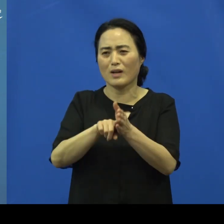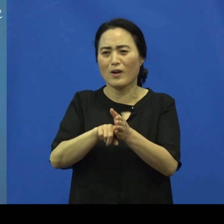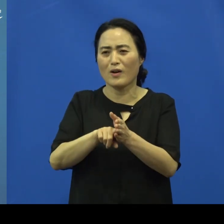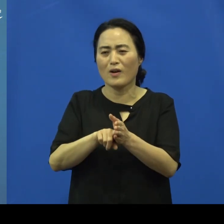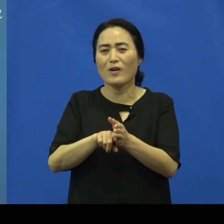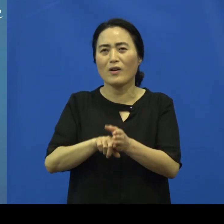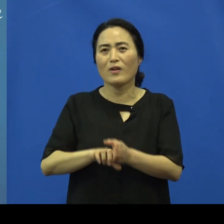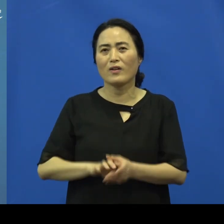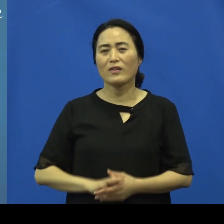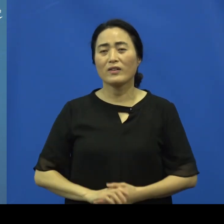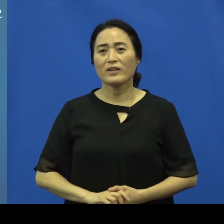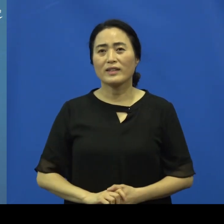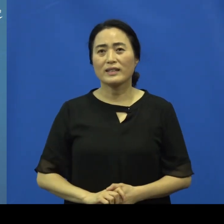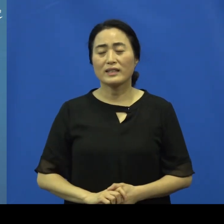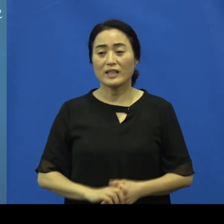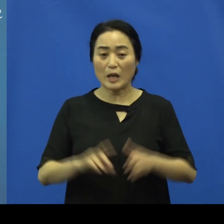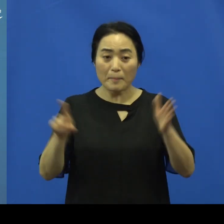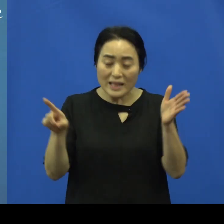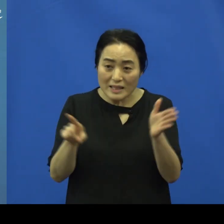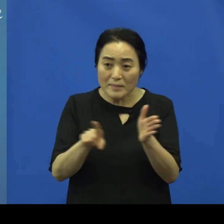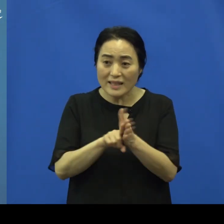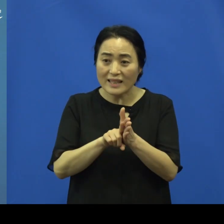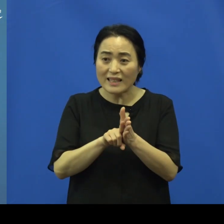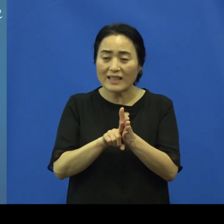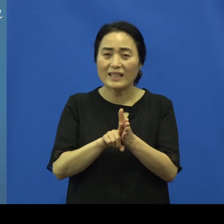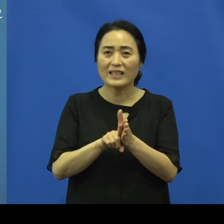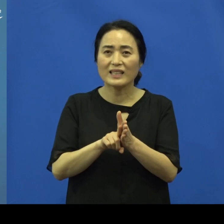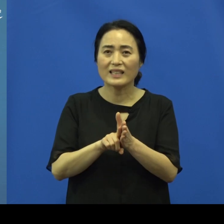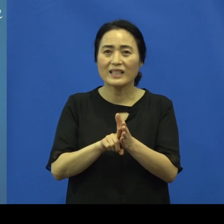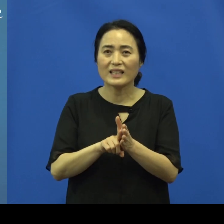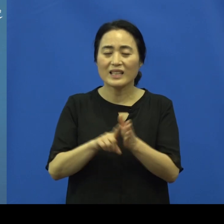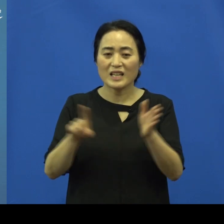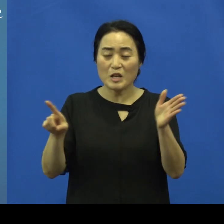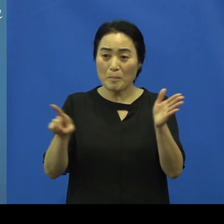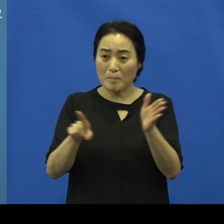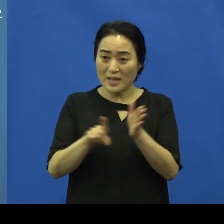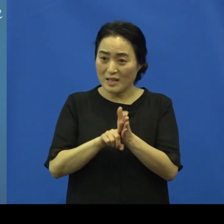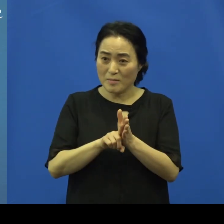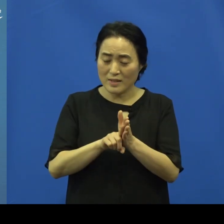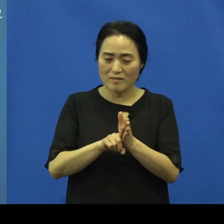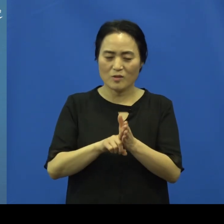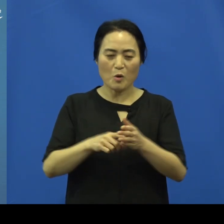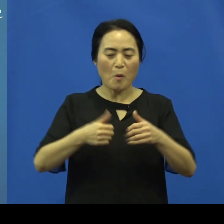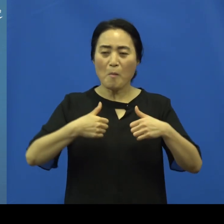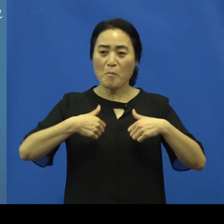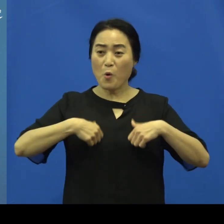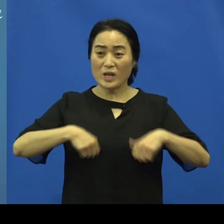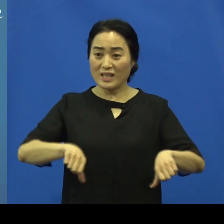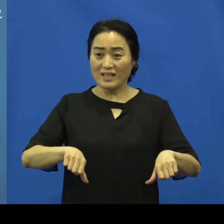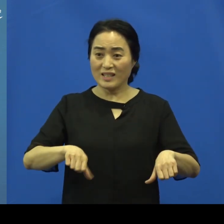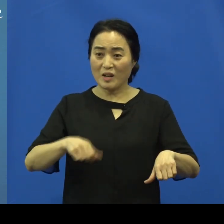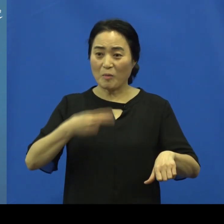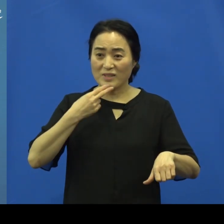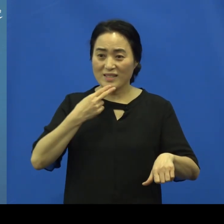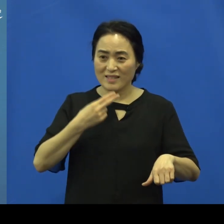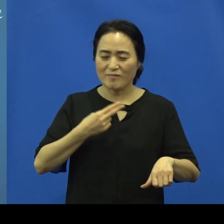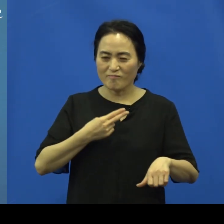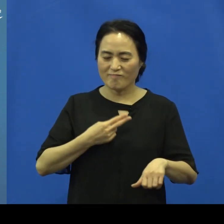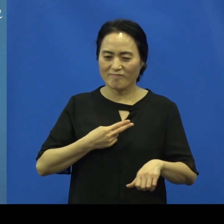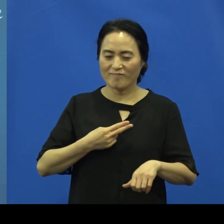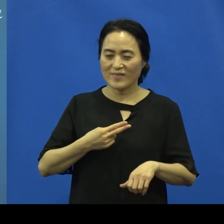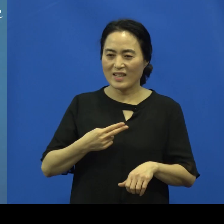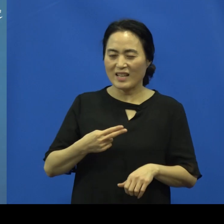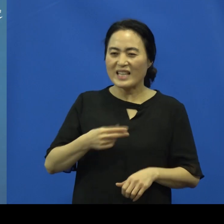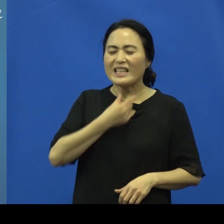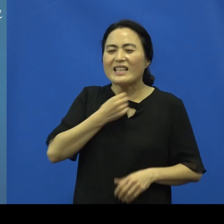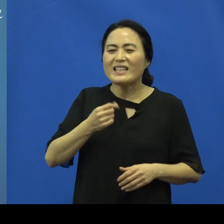여러분, 이 믿음이, 그죠? 믿음이 포기하지 않고 그 먼 거리를 선지자를 만나러 가게 만든 거예요.